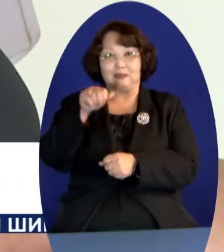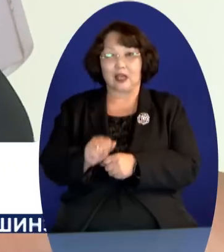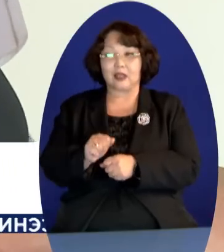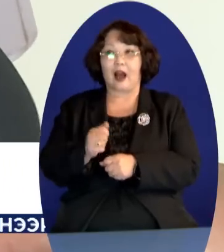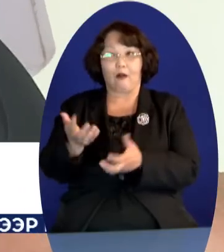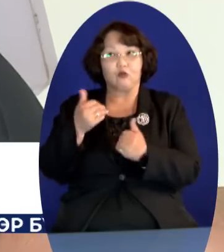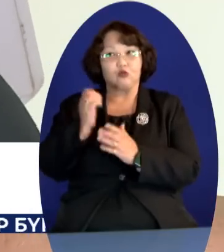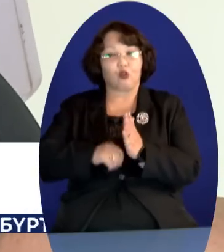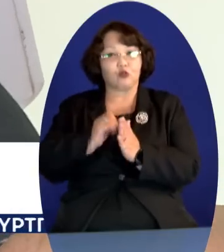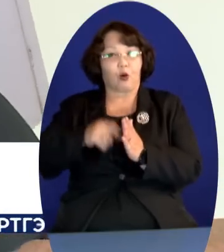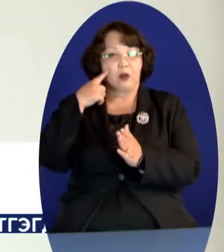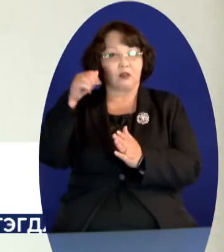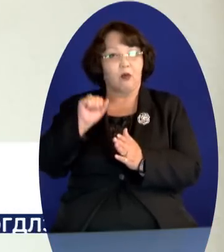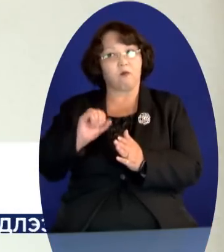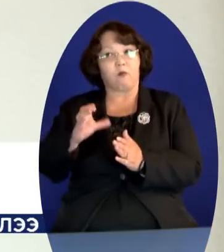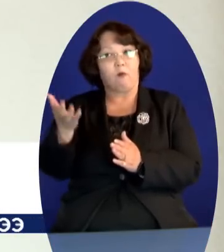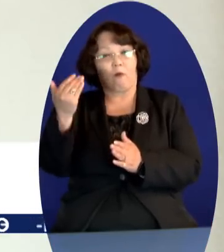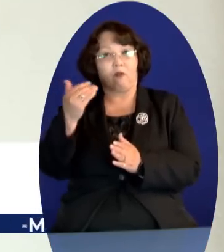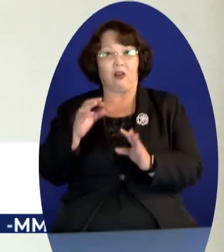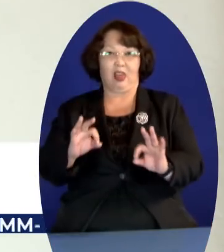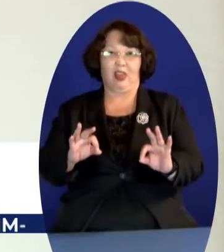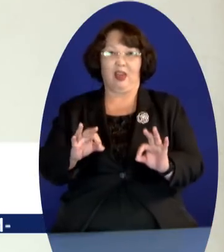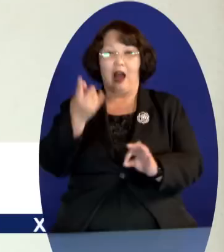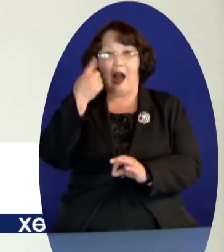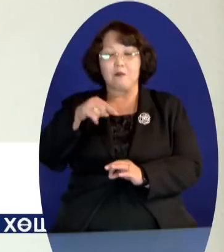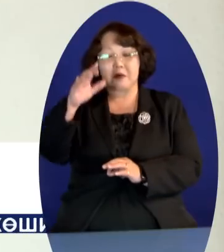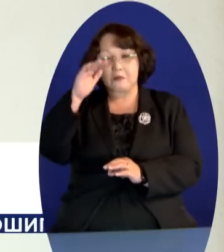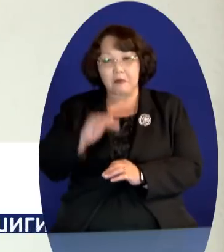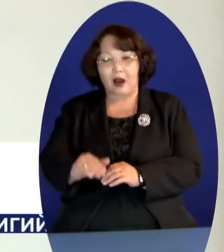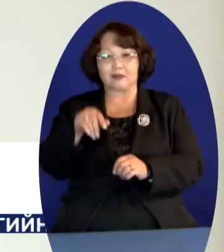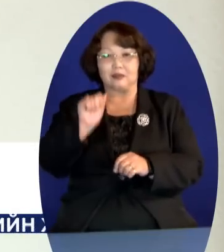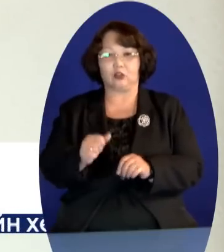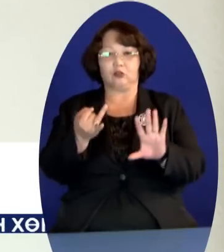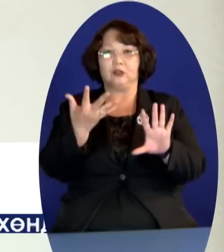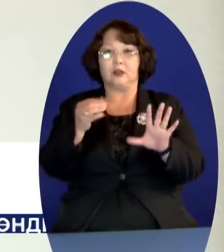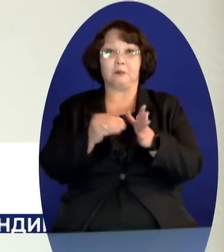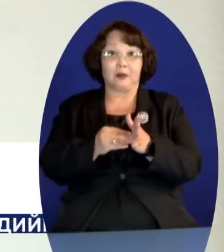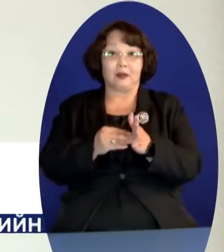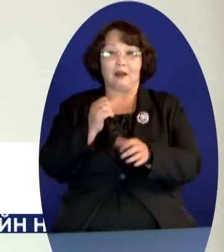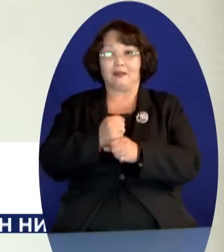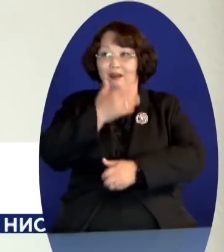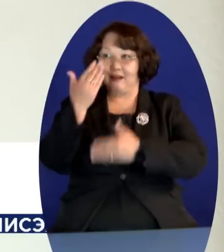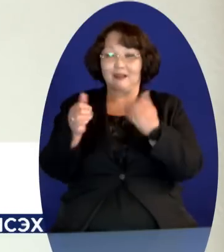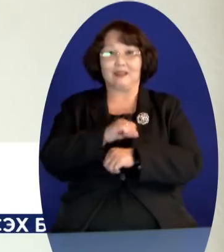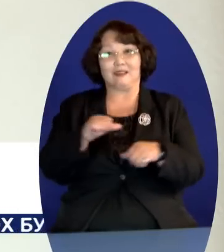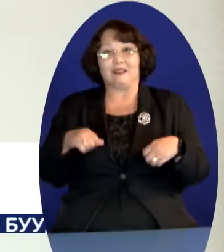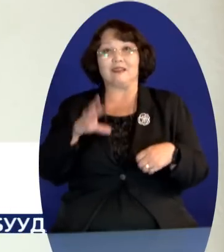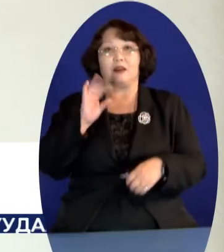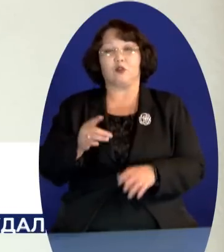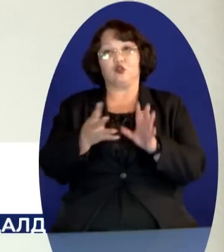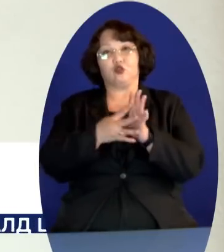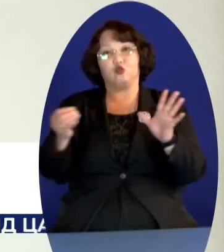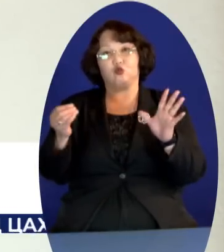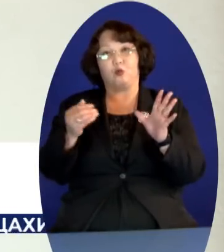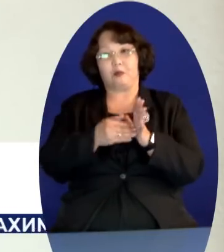байдаг. Энэ хоёр хоорондоо нийцэхгүй байдаг. За хамгийн багадаа 750,000. Гэтэл ажил хайгч иргэд маань ерөнхийдөө бол нэг